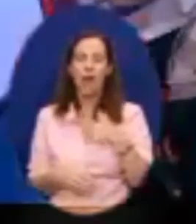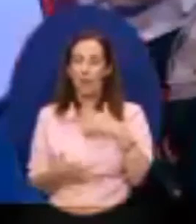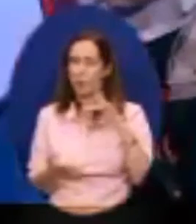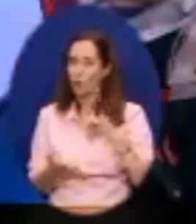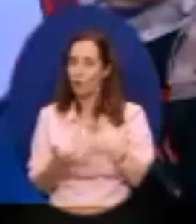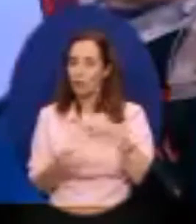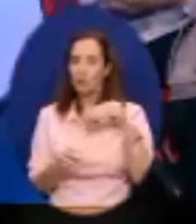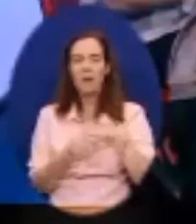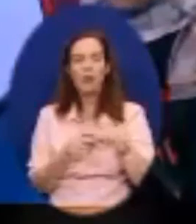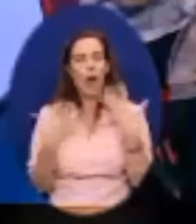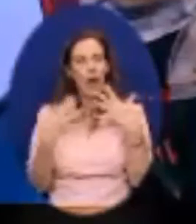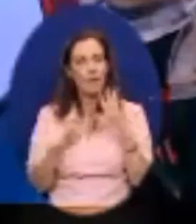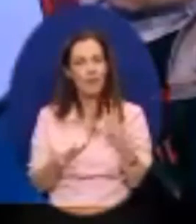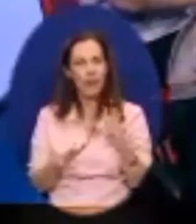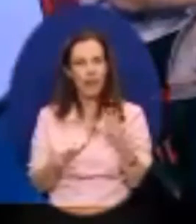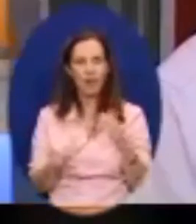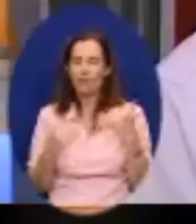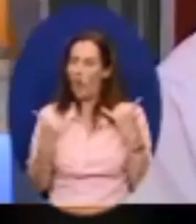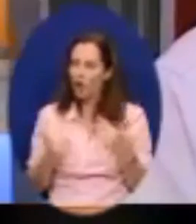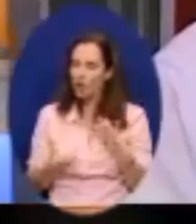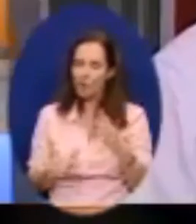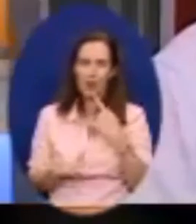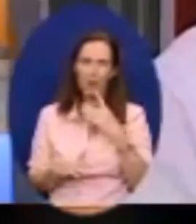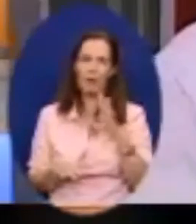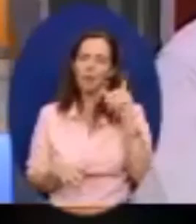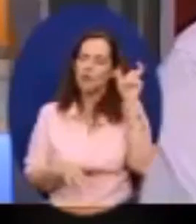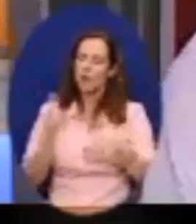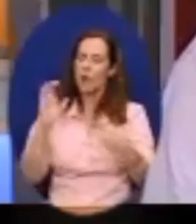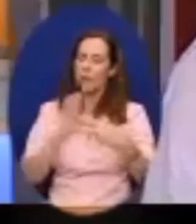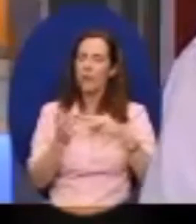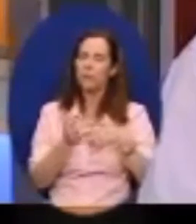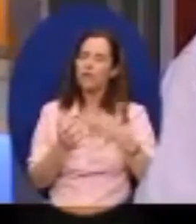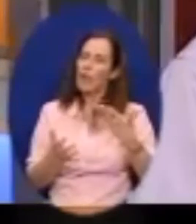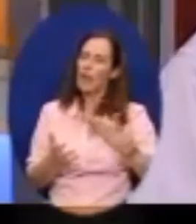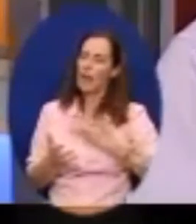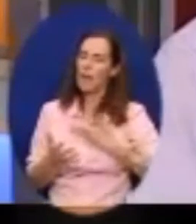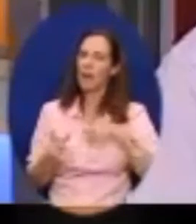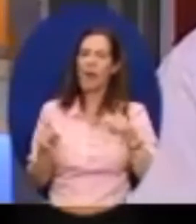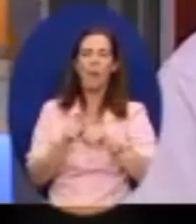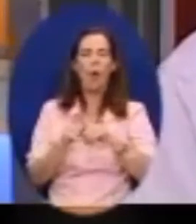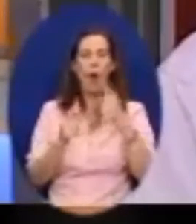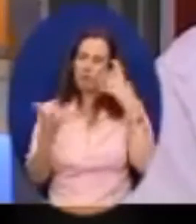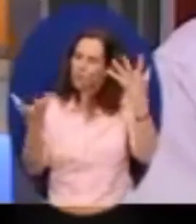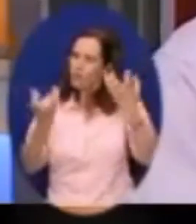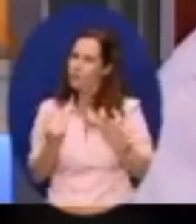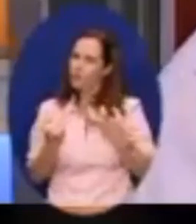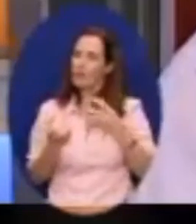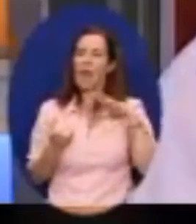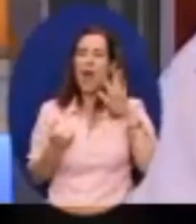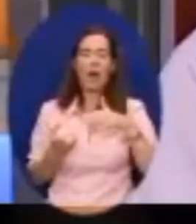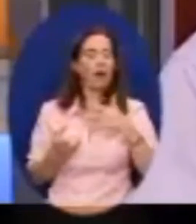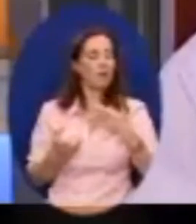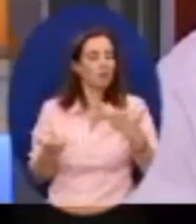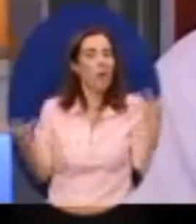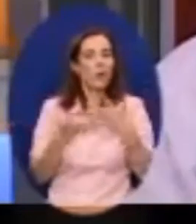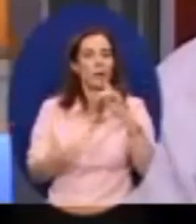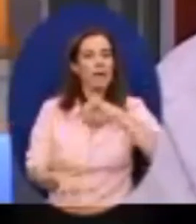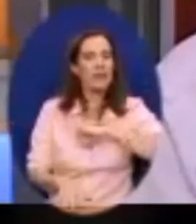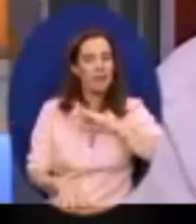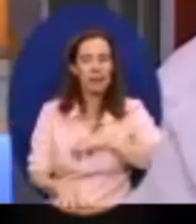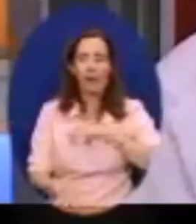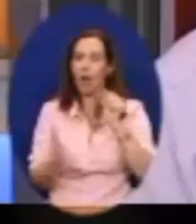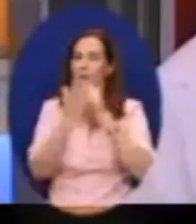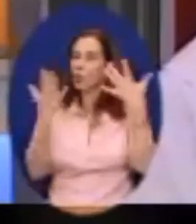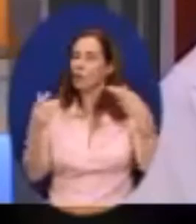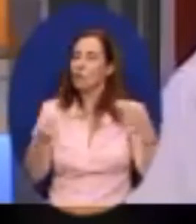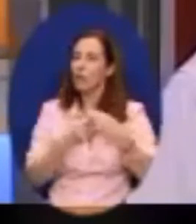נמצאים בתוך אווירה פופוליסטית, שבה פוליטיקאים בשביל לתפוס כותרות, מלבים גם קנאה, והעיתונים משתפים